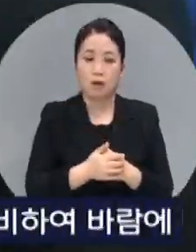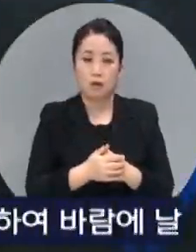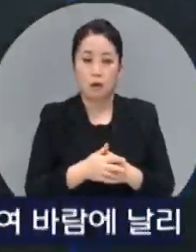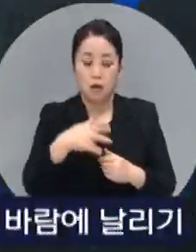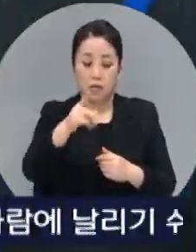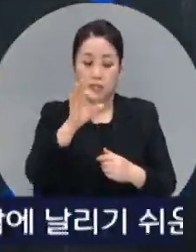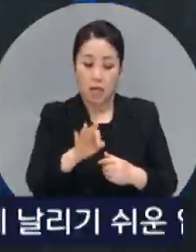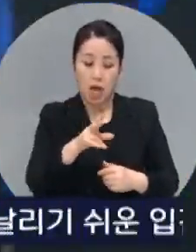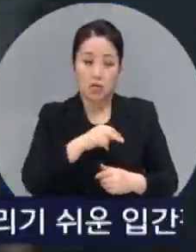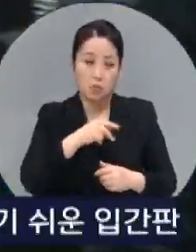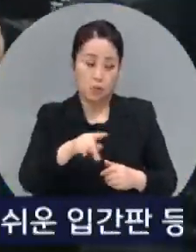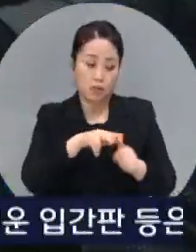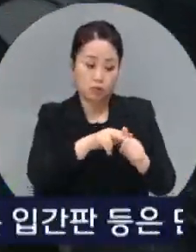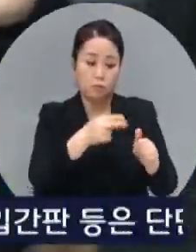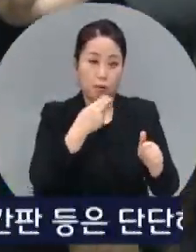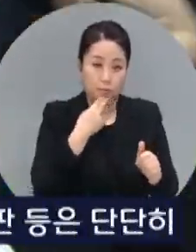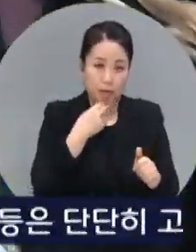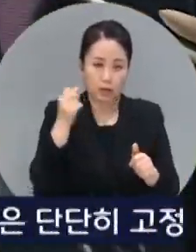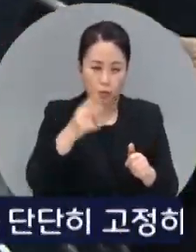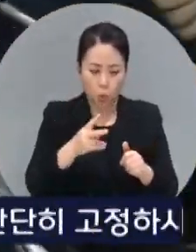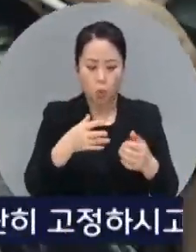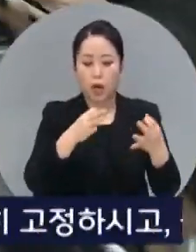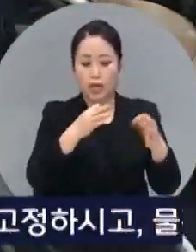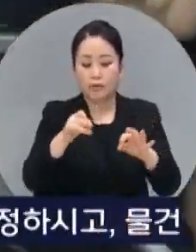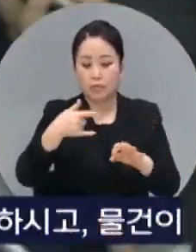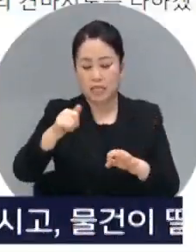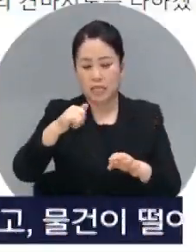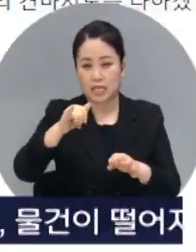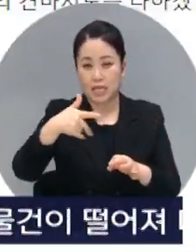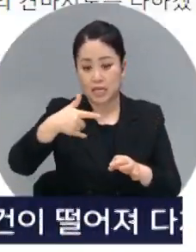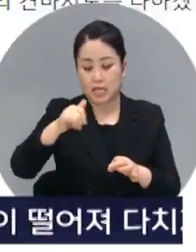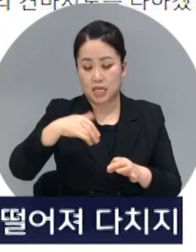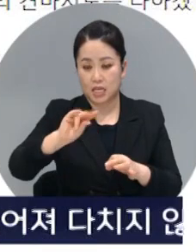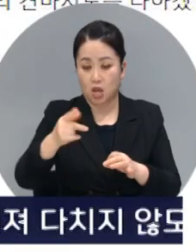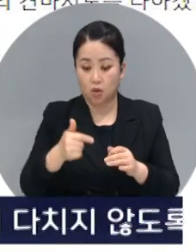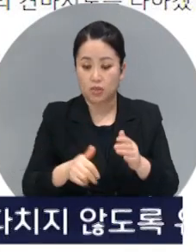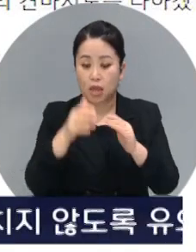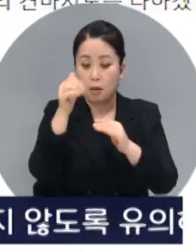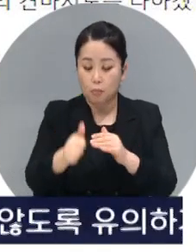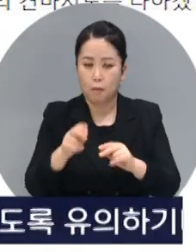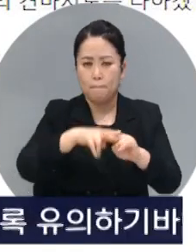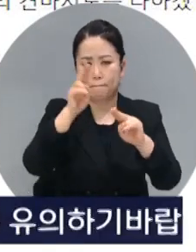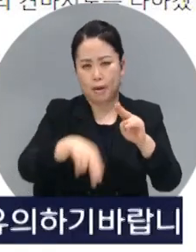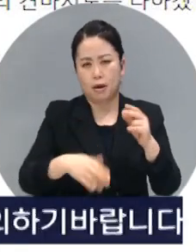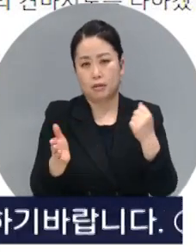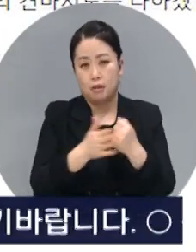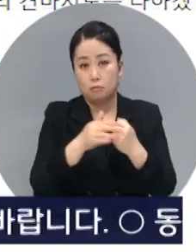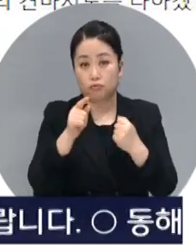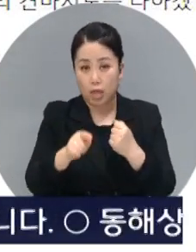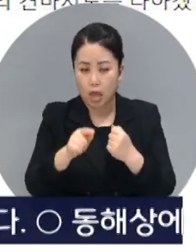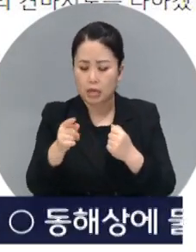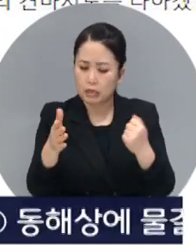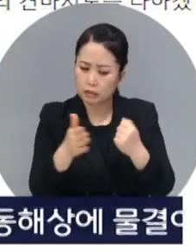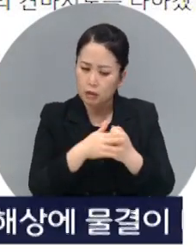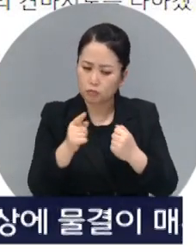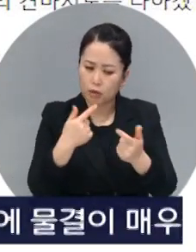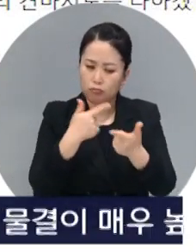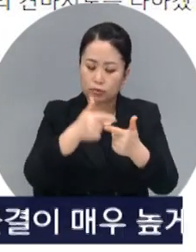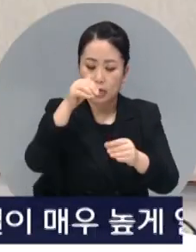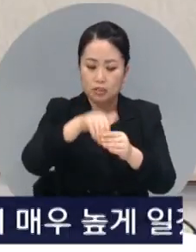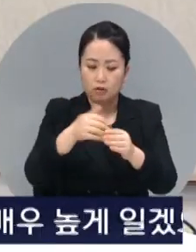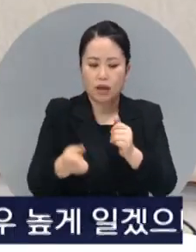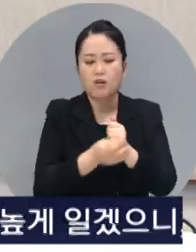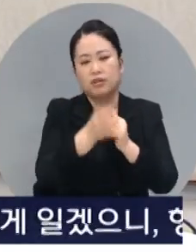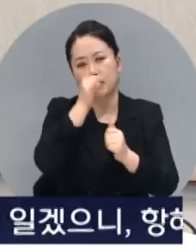장 의원의 불출마 선언에 이어 국민의힘에선 김기현 대표까지 사퇴하면서 이런 흐름이 부산 지역 총선에도 영향을 줄